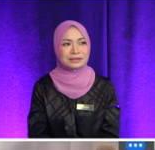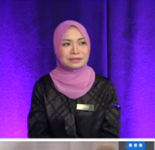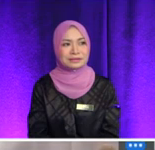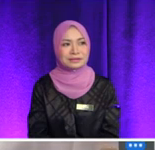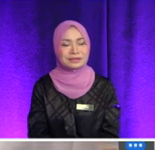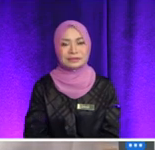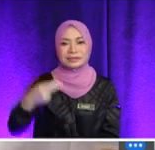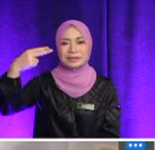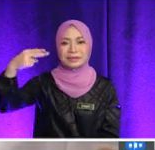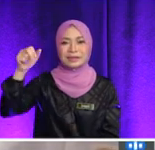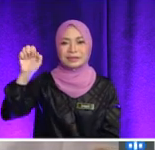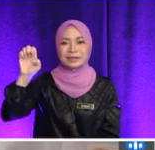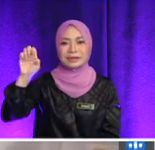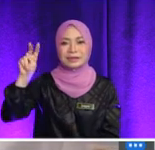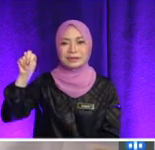juga